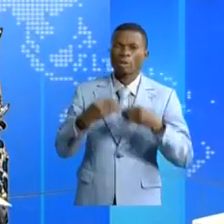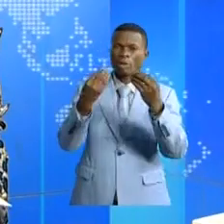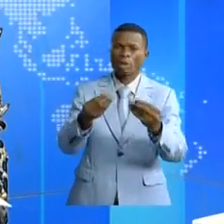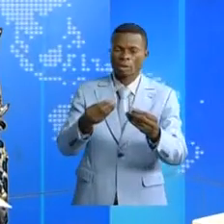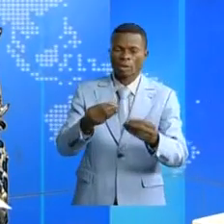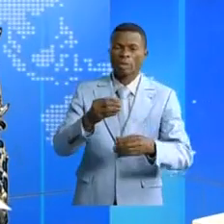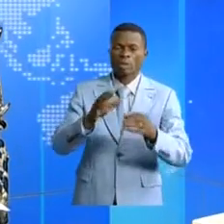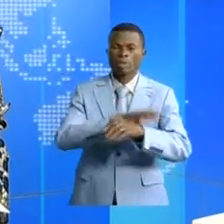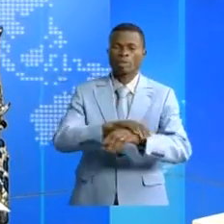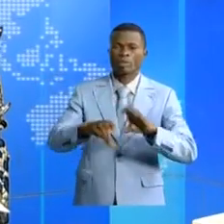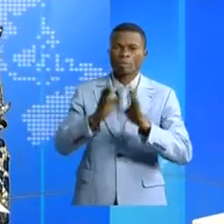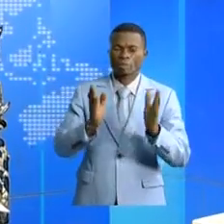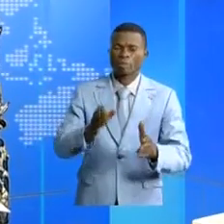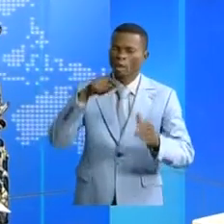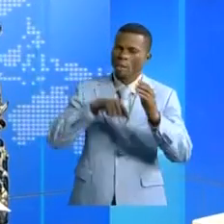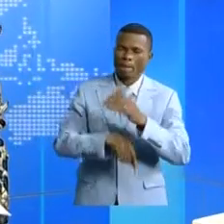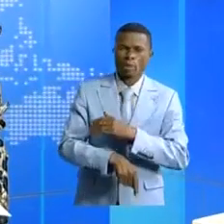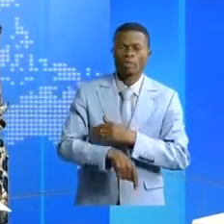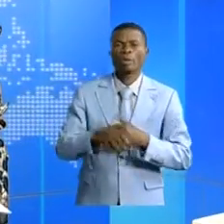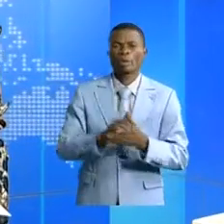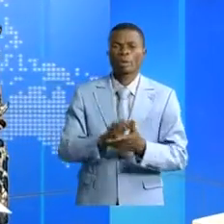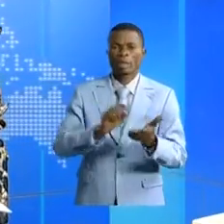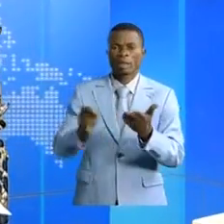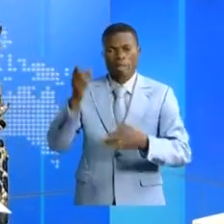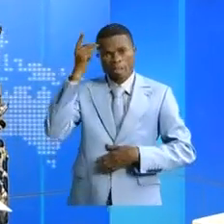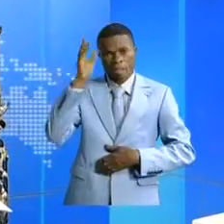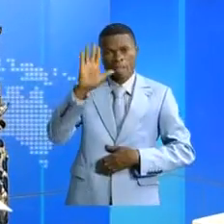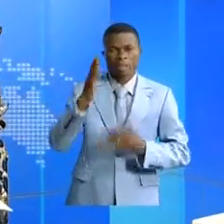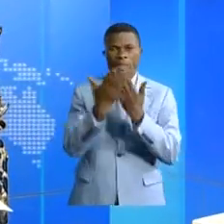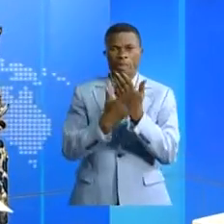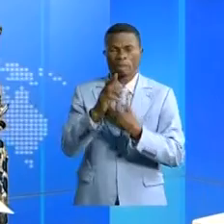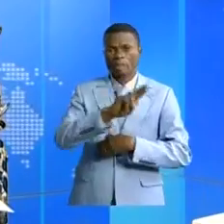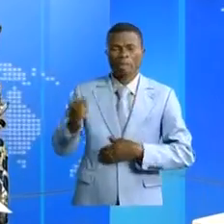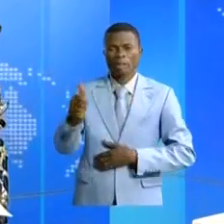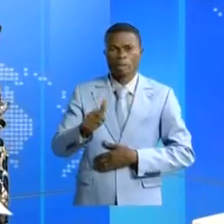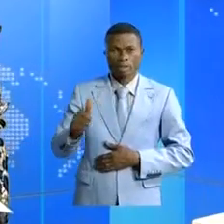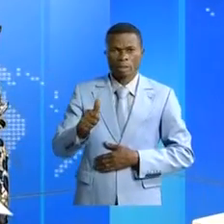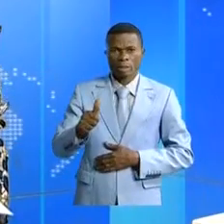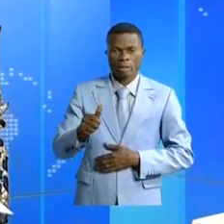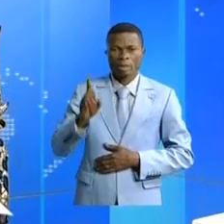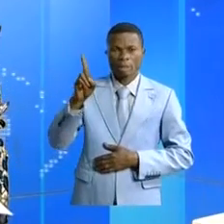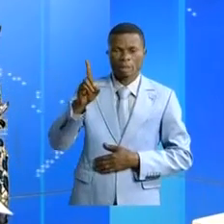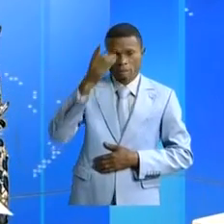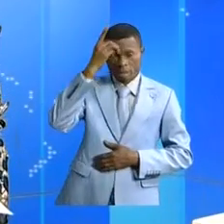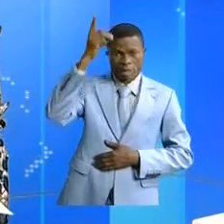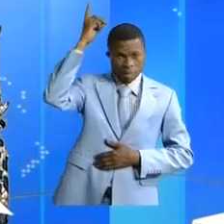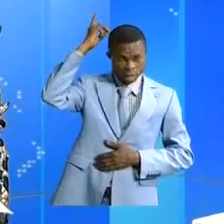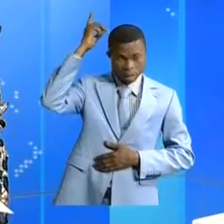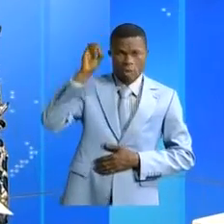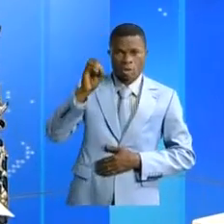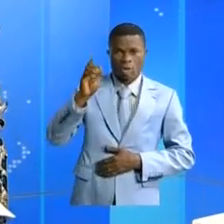Excellence, mes condoléances les plus émues. Fête à Kinshasa le 5 juillet 2021, Daniel Asselo